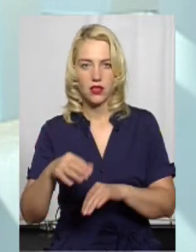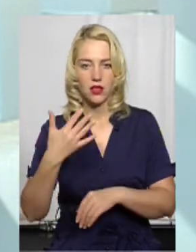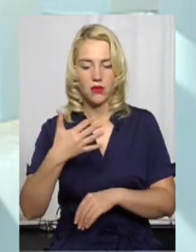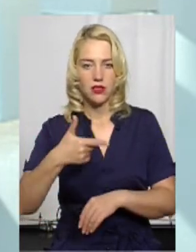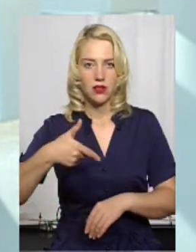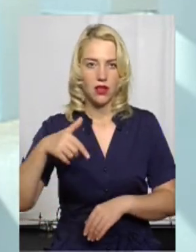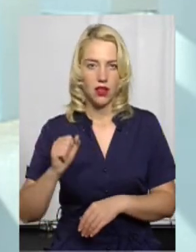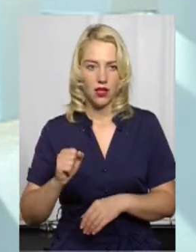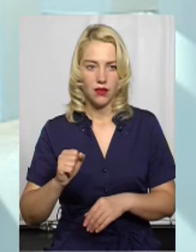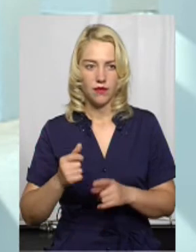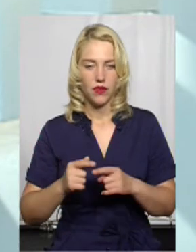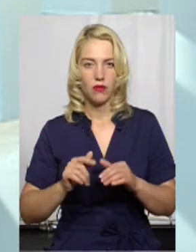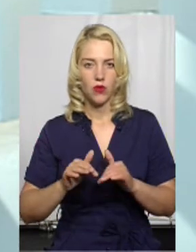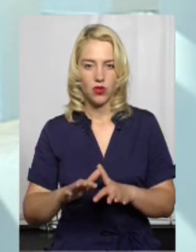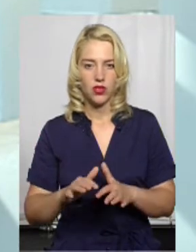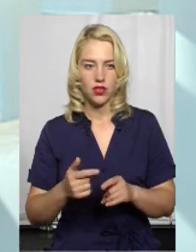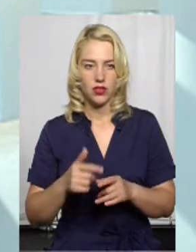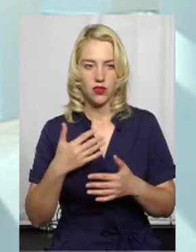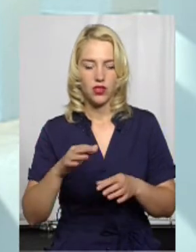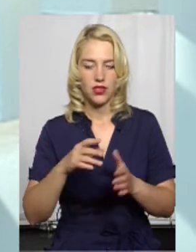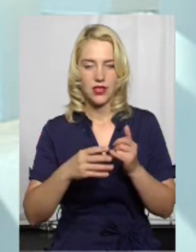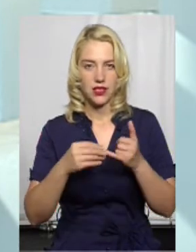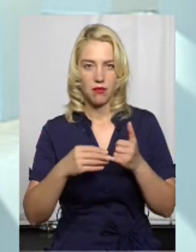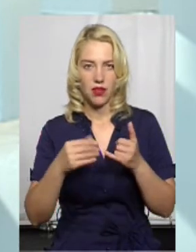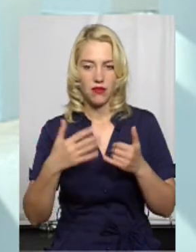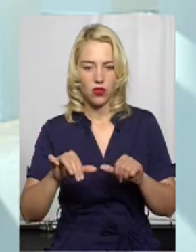гектар. Тобто в процесі земля вже оформлена,